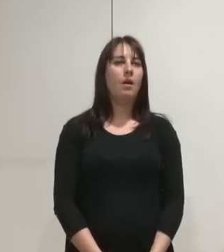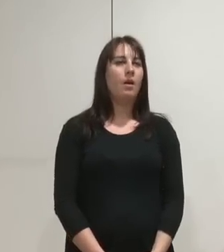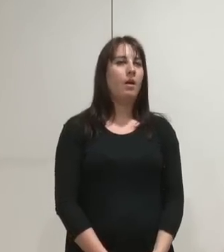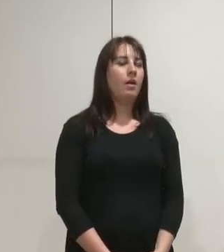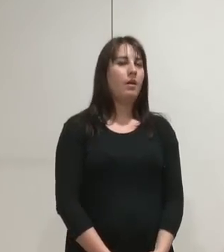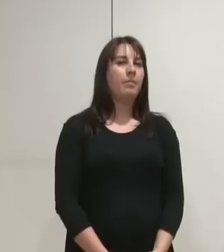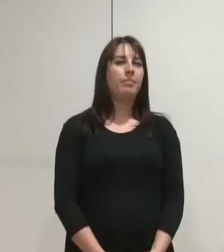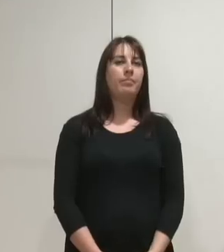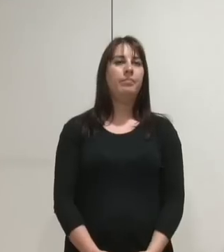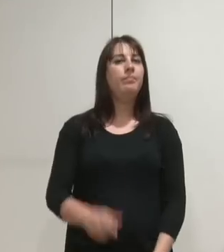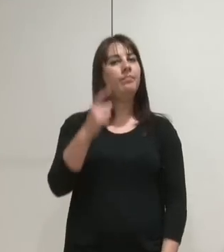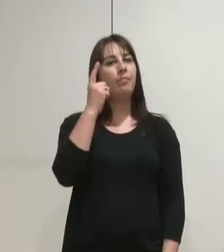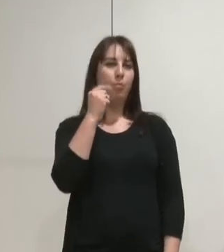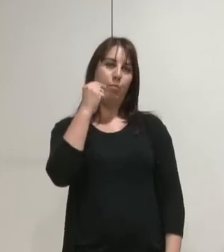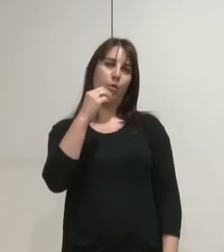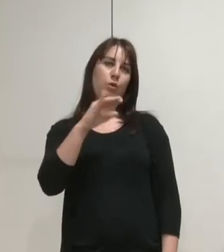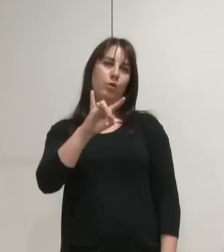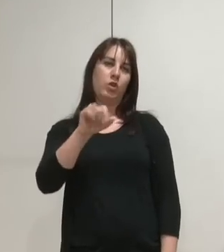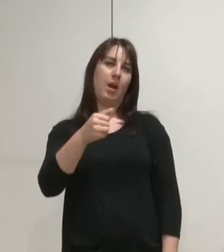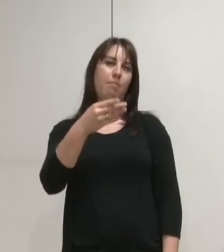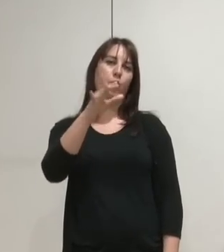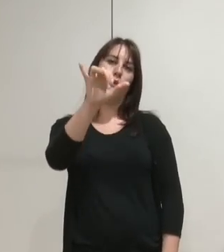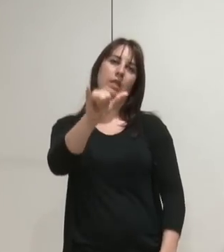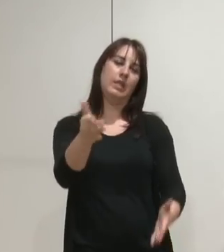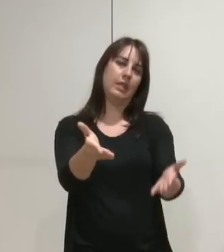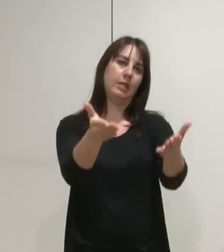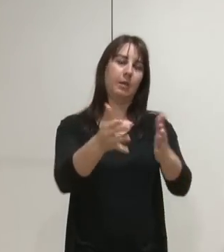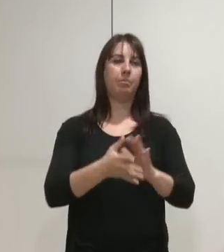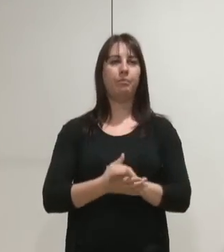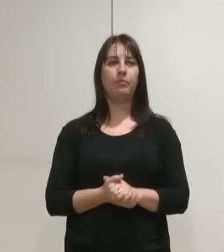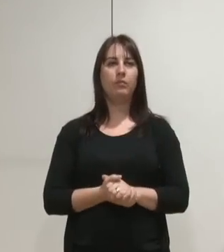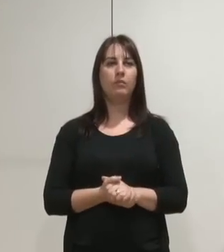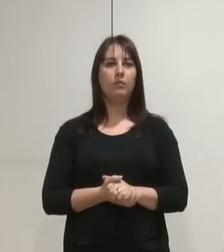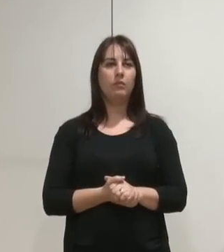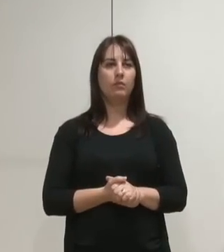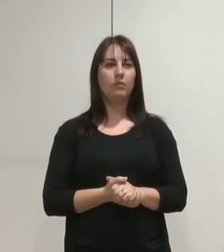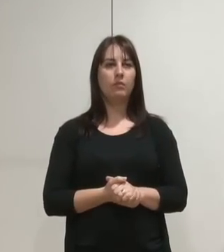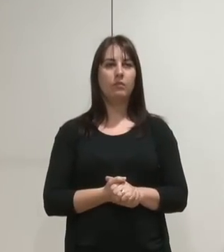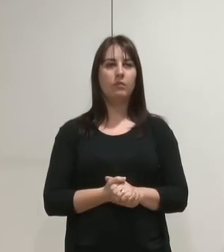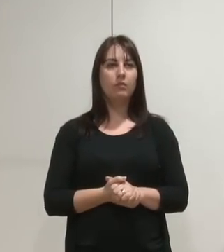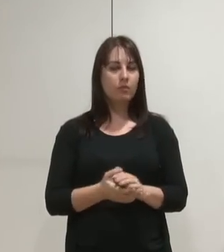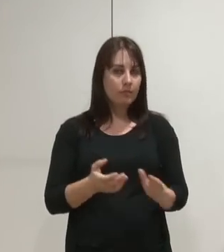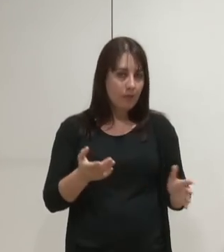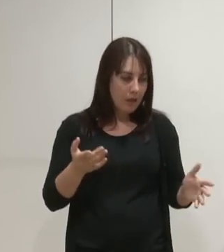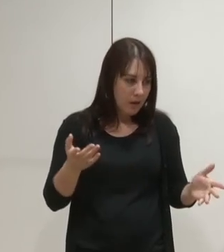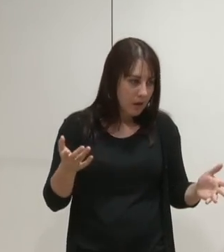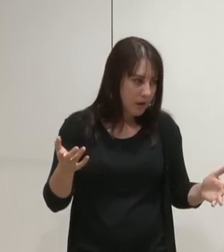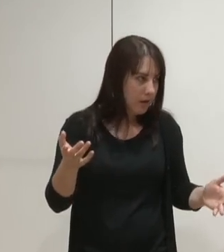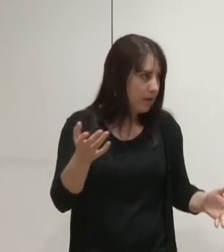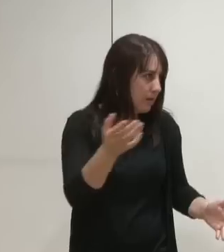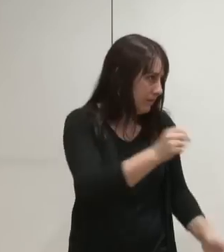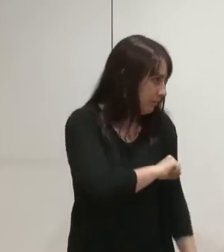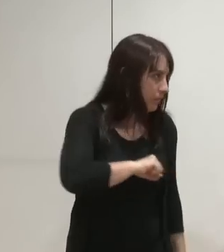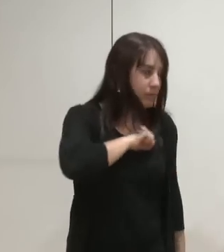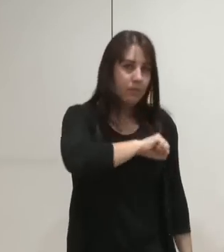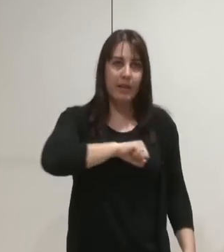autres monsieur chamussi je suis désolé mais donc ce